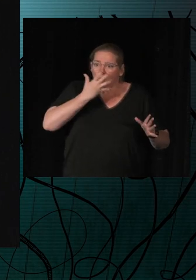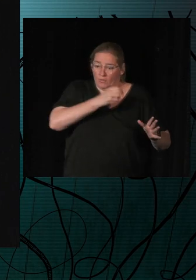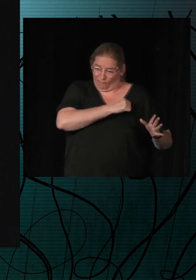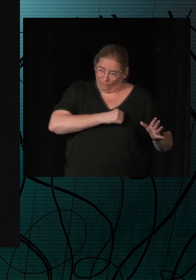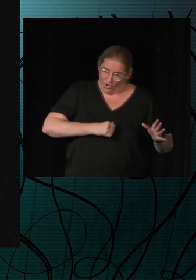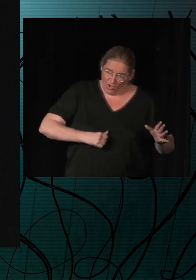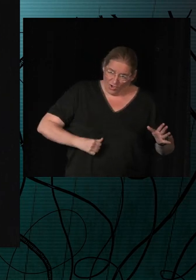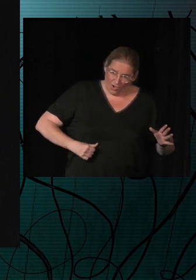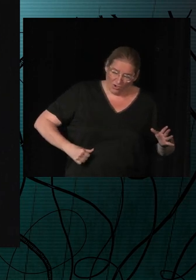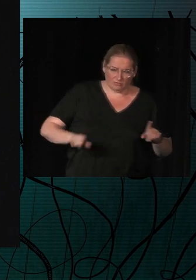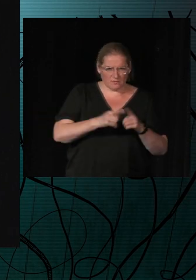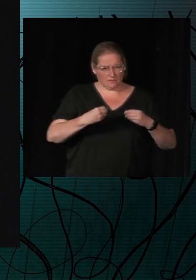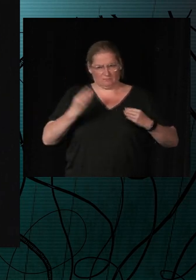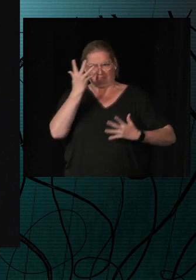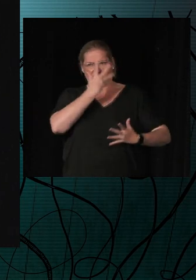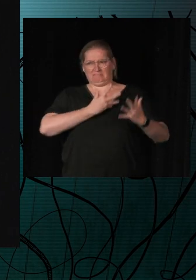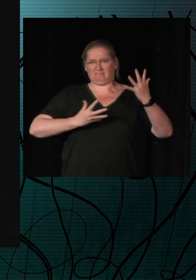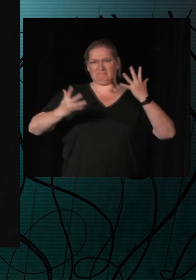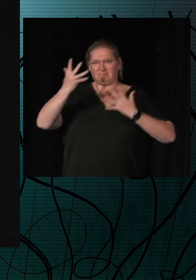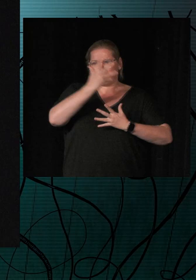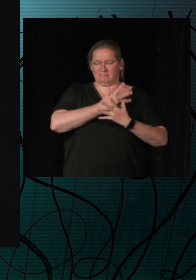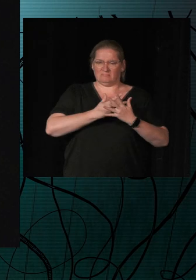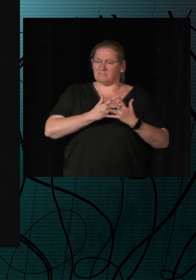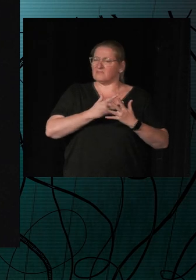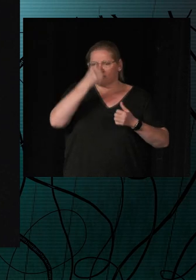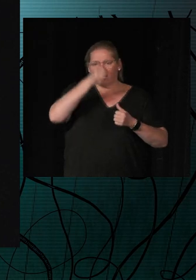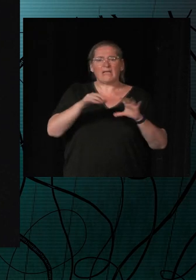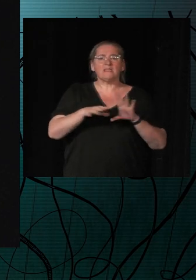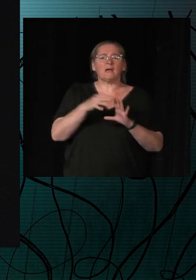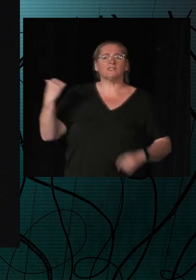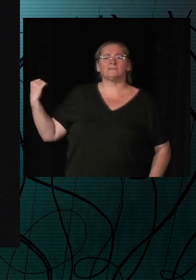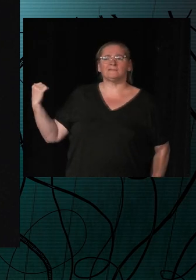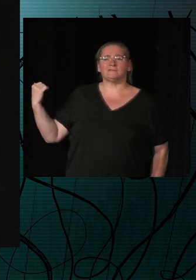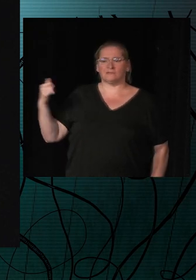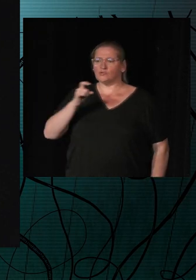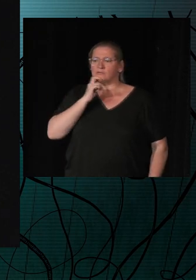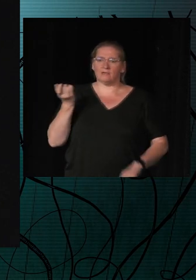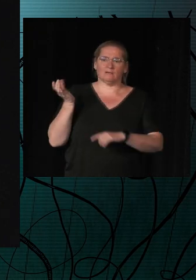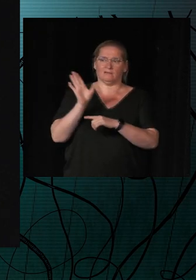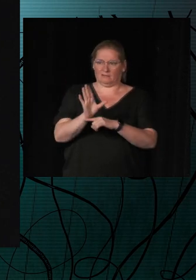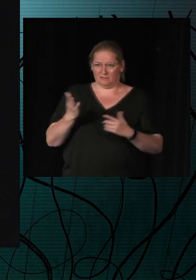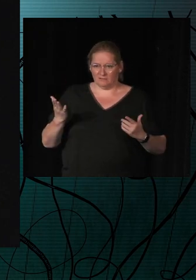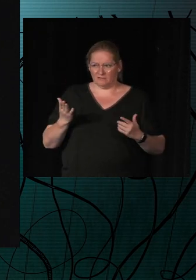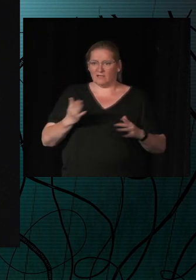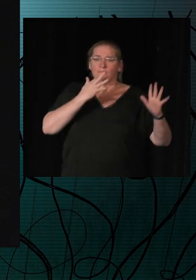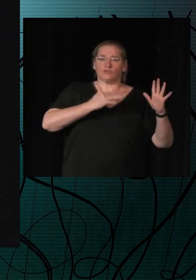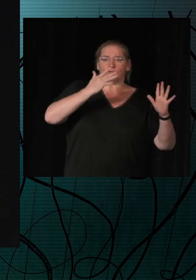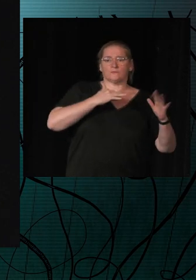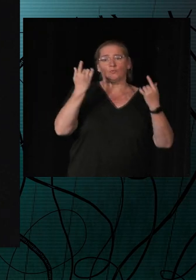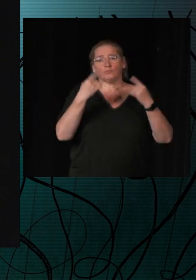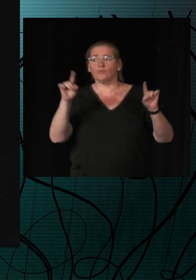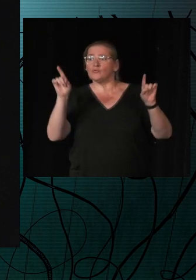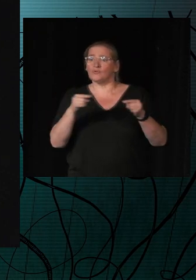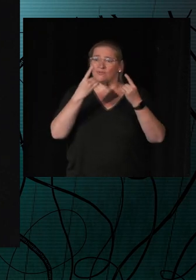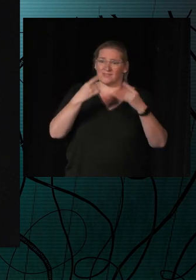moments qui nous déroute complètement avec justement l'image qui avait été montrée donc de la scène de en tout en chance son en musique qui